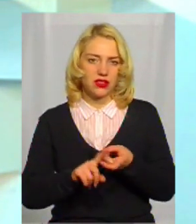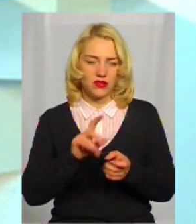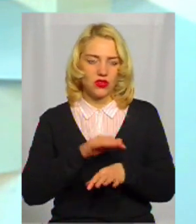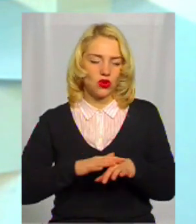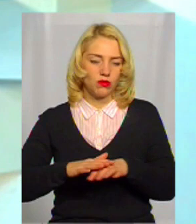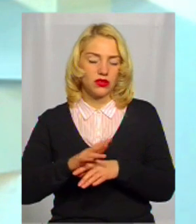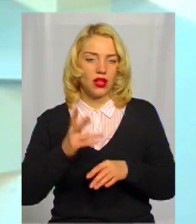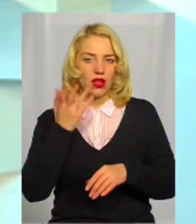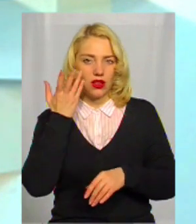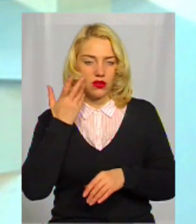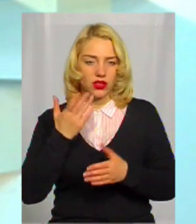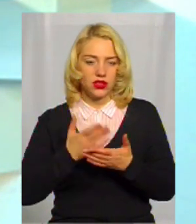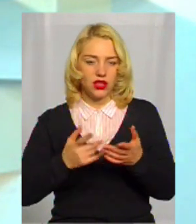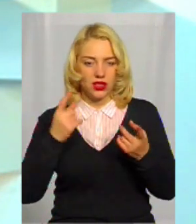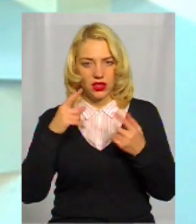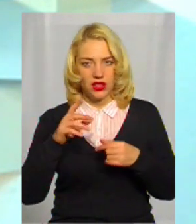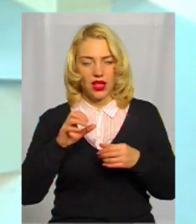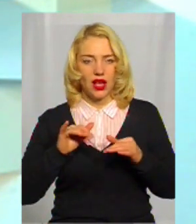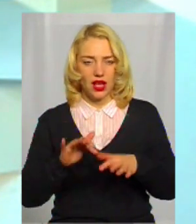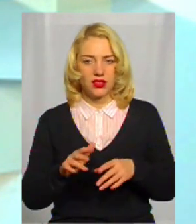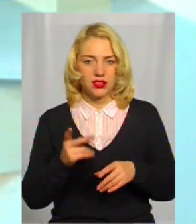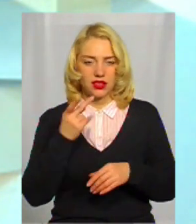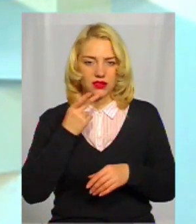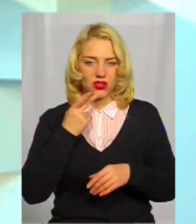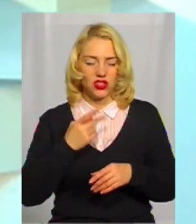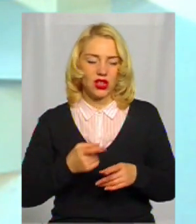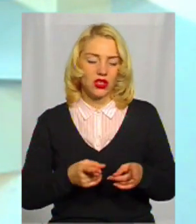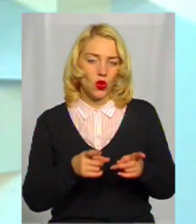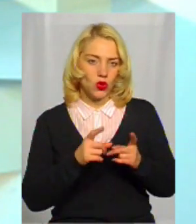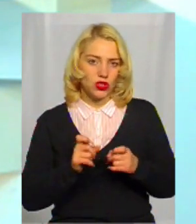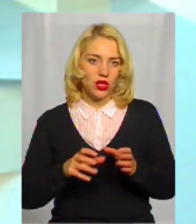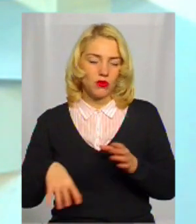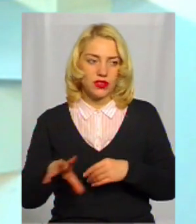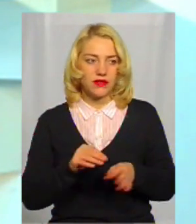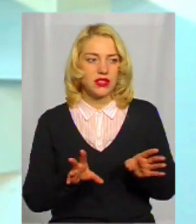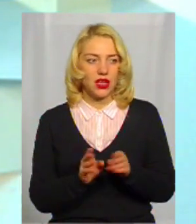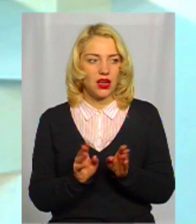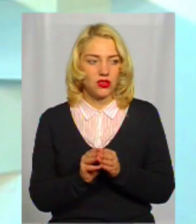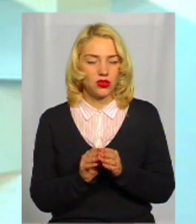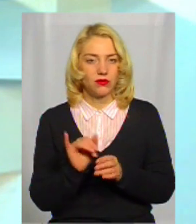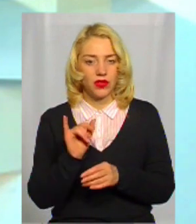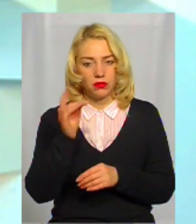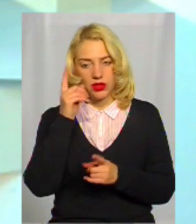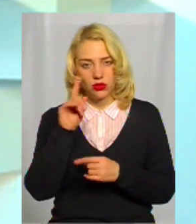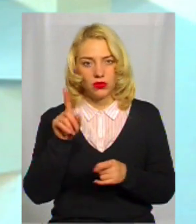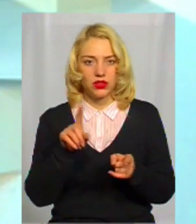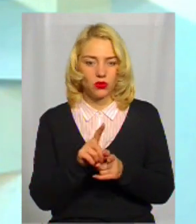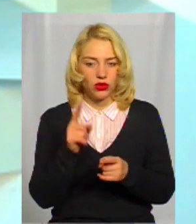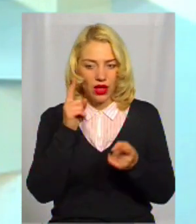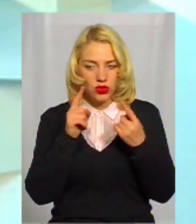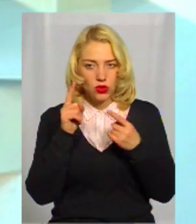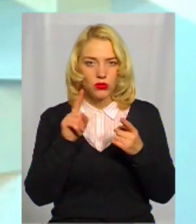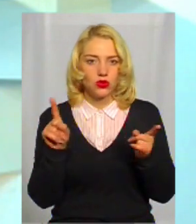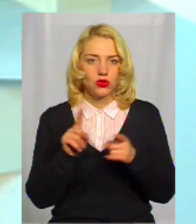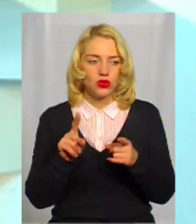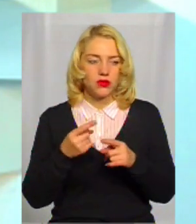відповідно, коли вже є ідея акції, то зазвичай долучаємося всі разом і придумуємо такі ізюминки, щоб це